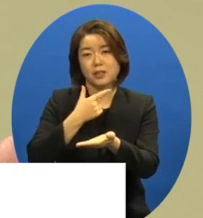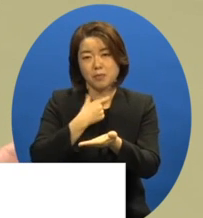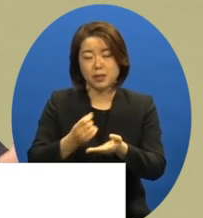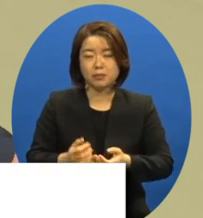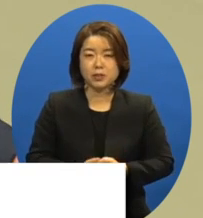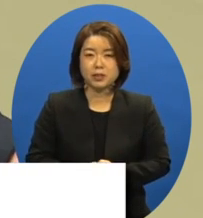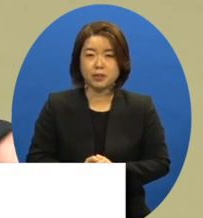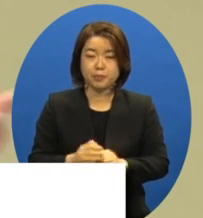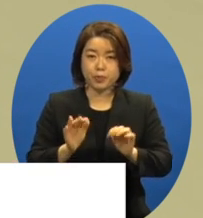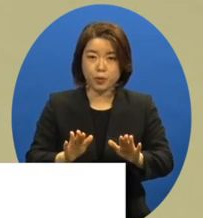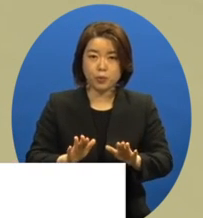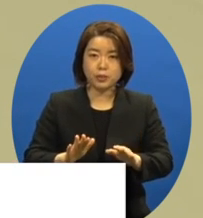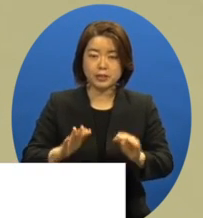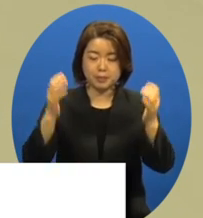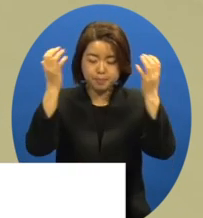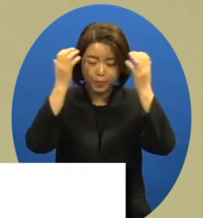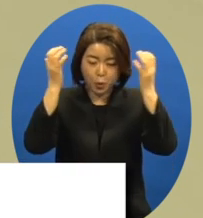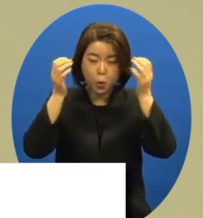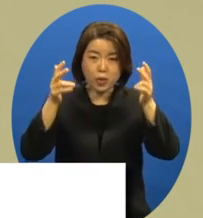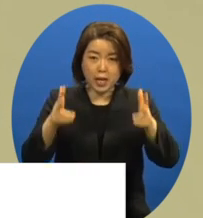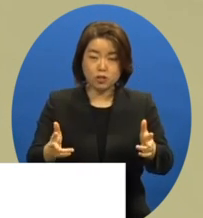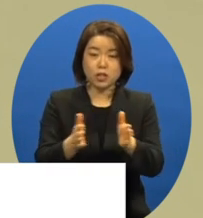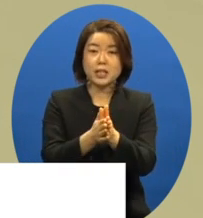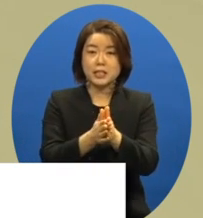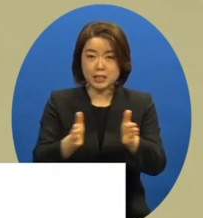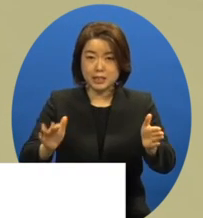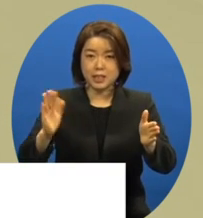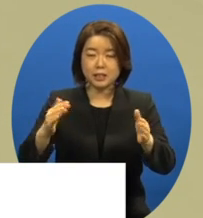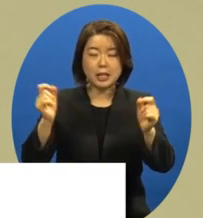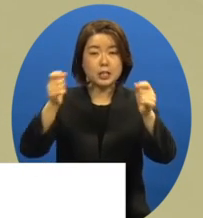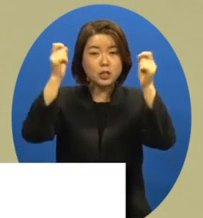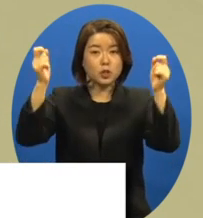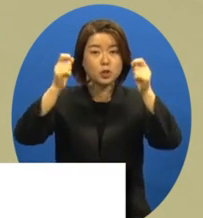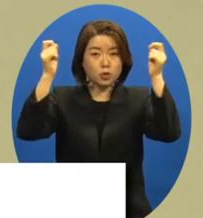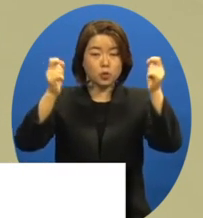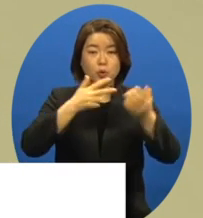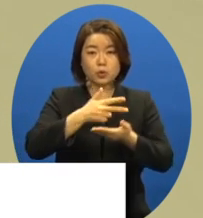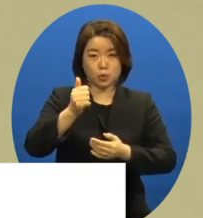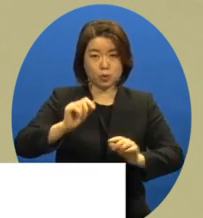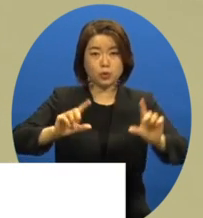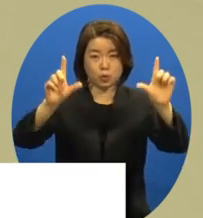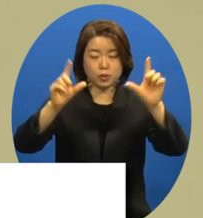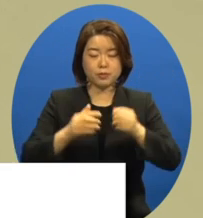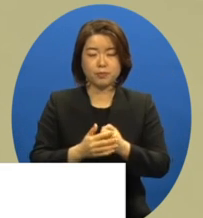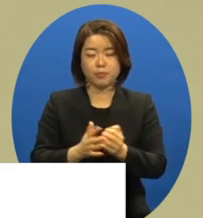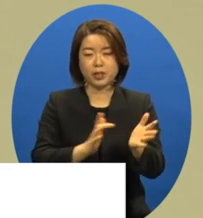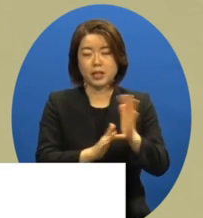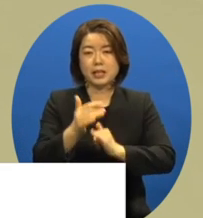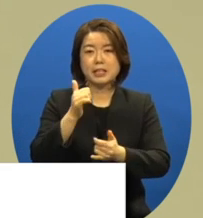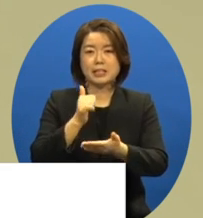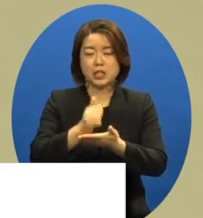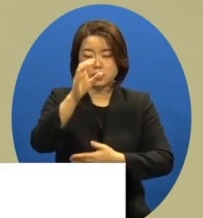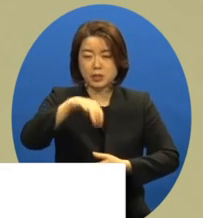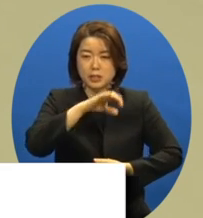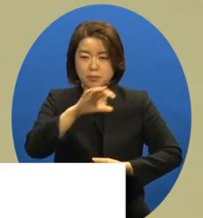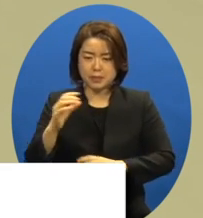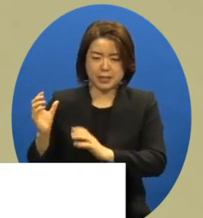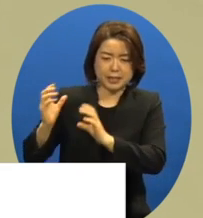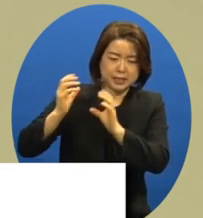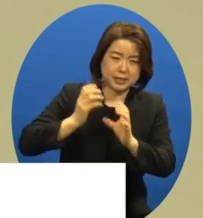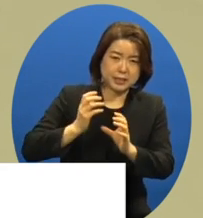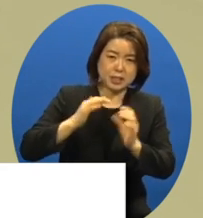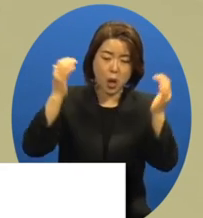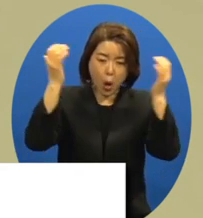오늘은 고난주간이 시작되는 종려주일입니다. 예수님이 십자가를 지시는 아주 고통스러운